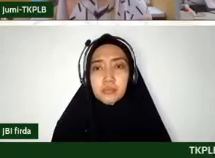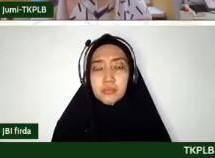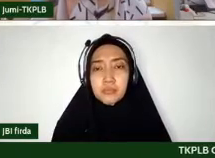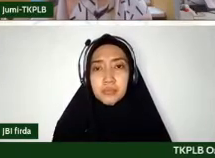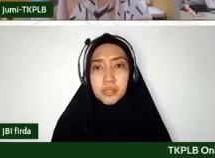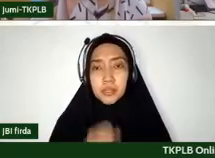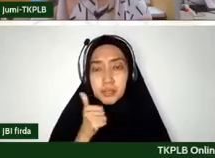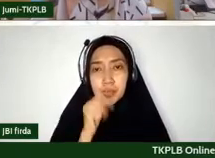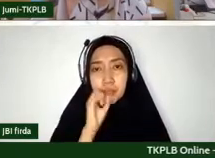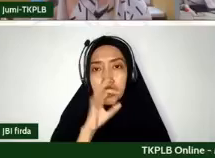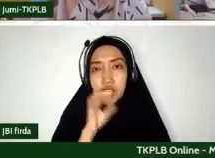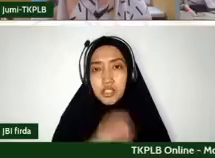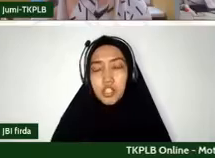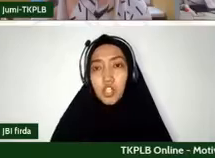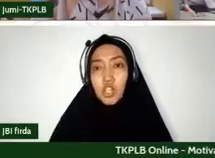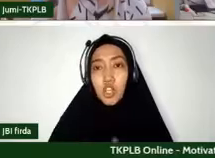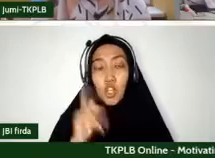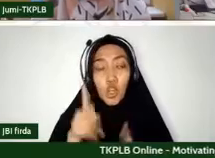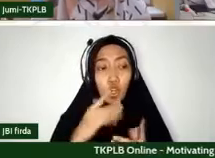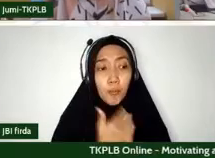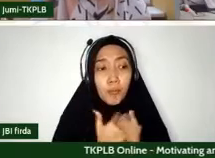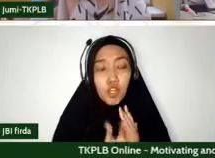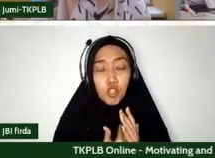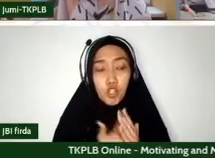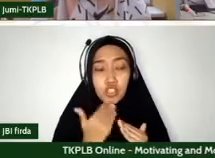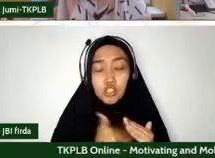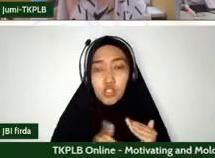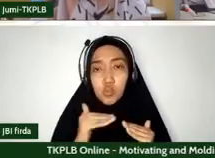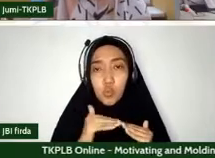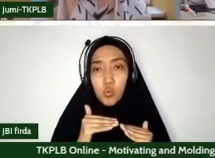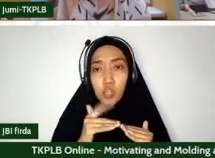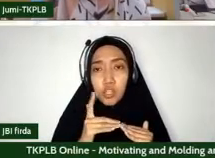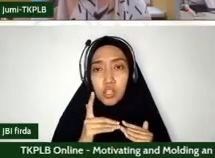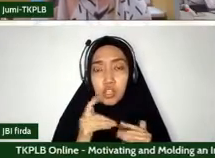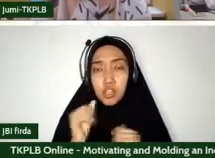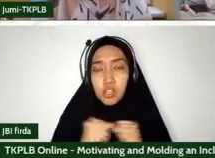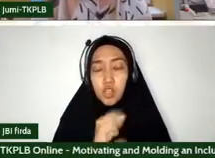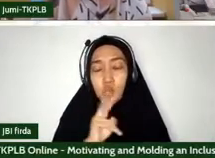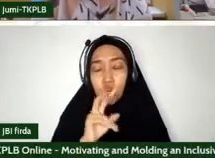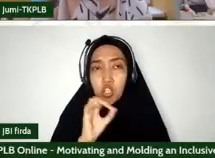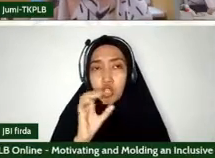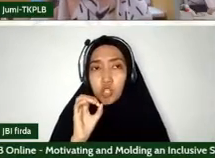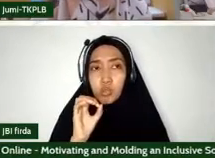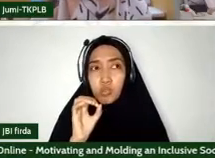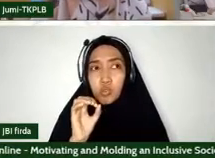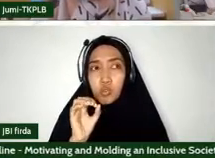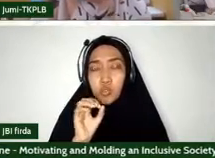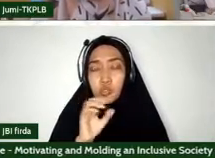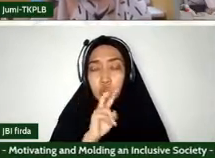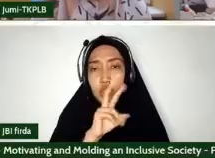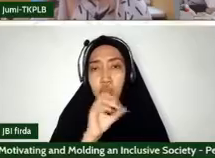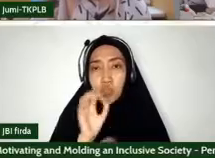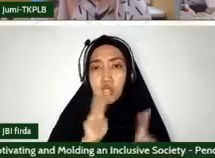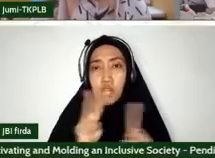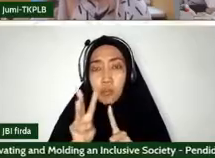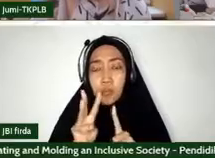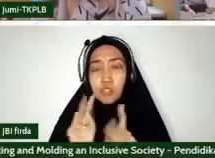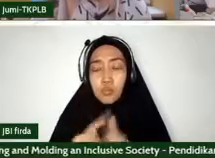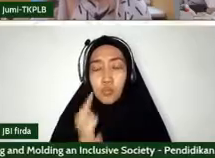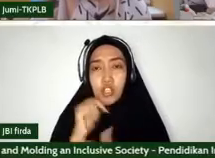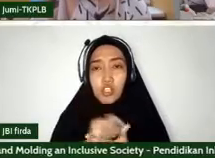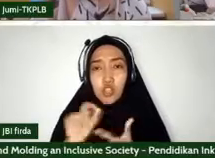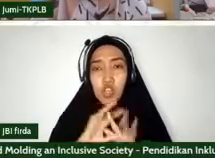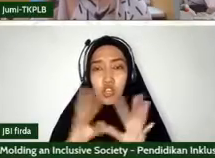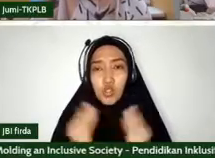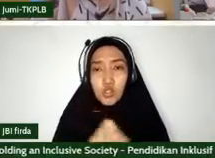menjelaskan. Mungkin secara peraturan gitu Bu ya, sesuai dengan peraturan itu di tahun 2013 itu kan mulai ada sekolah inklusi kalau nggak salah saya kan. Ada ya, sih memang